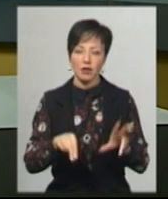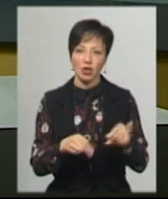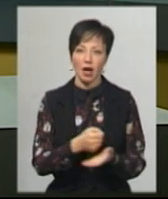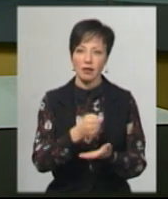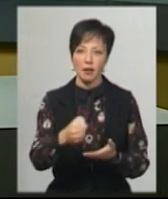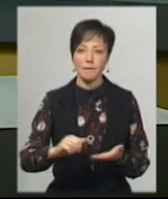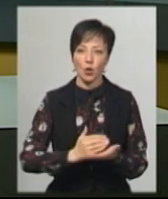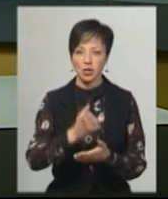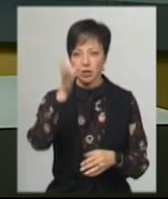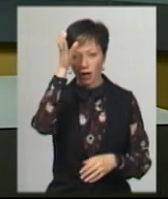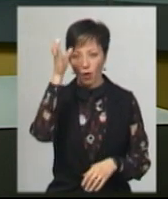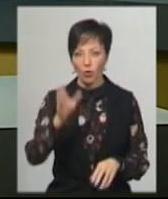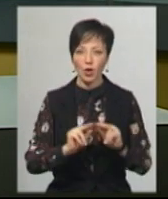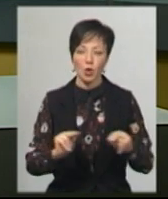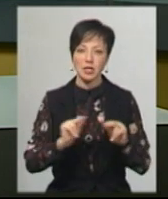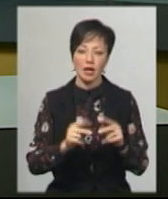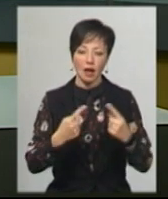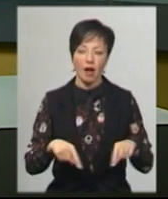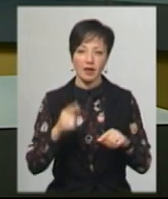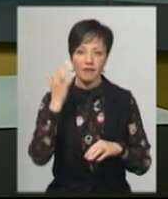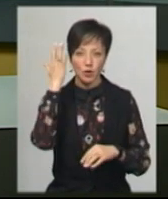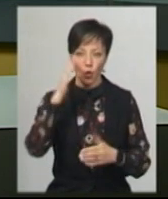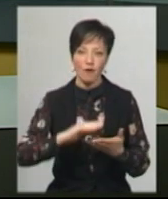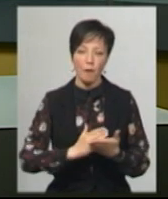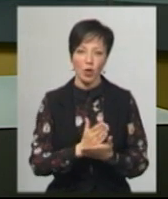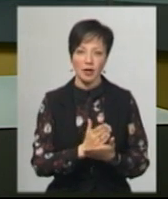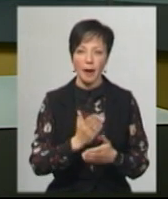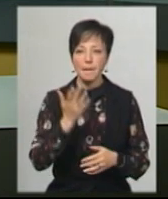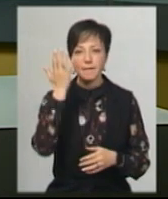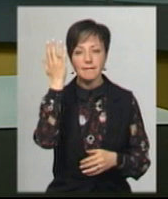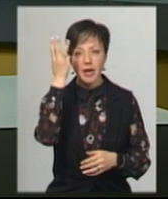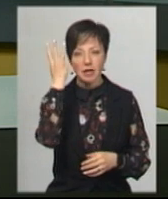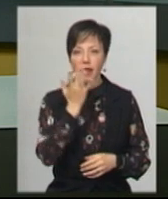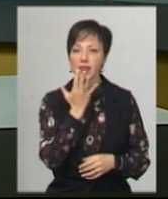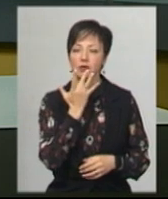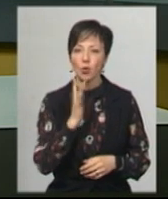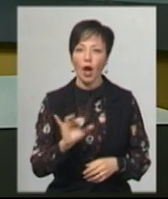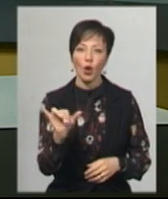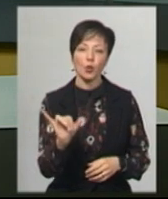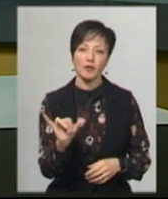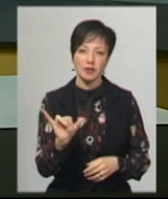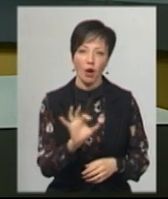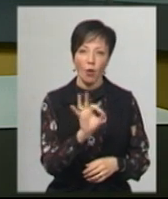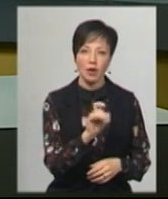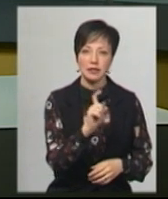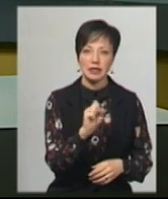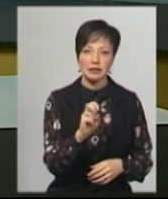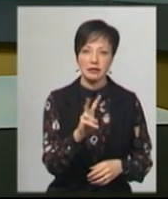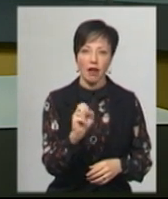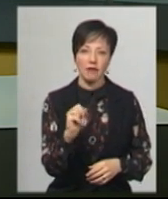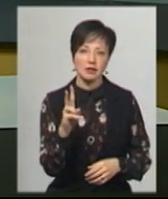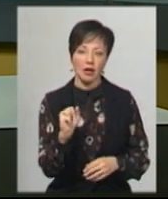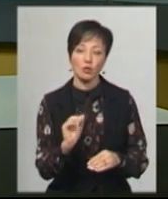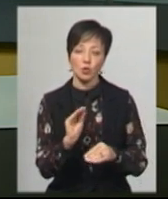кандидат політичних наук, доцент кафедри філософії та політології Хмельницького національного університету Ольга Заславська.